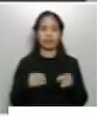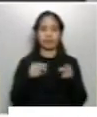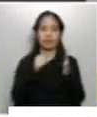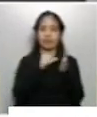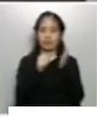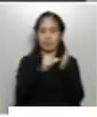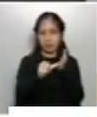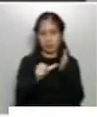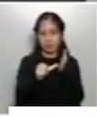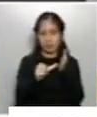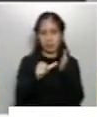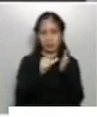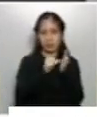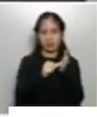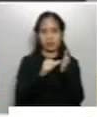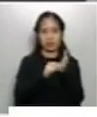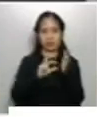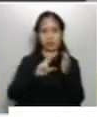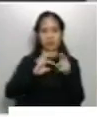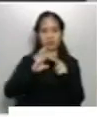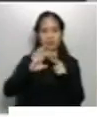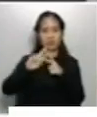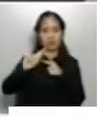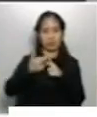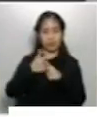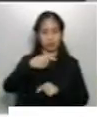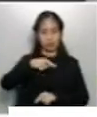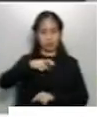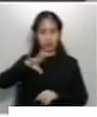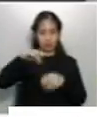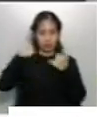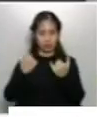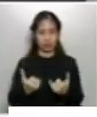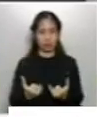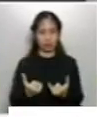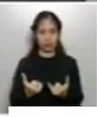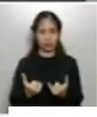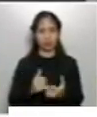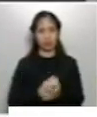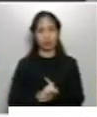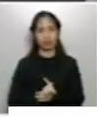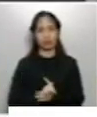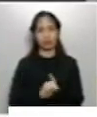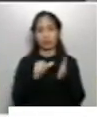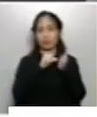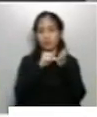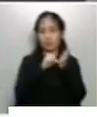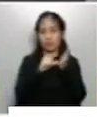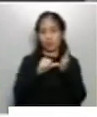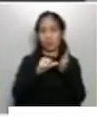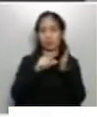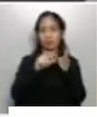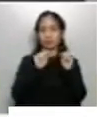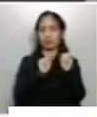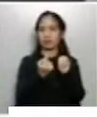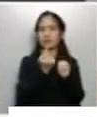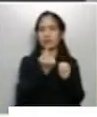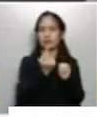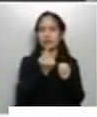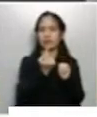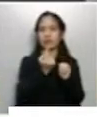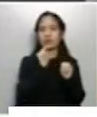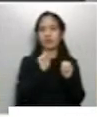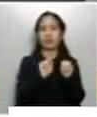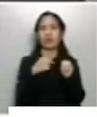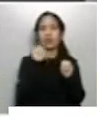ไขร่างพระราชบัญญัติฉบับนี้แก้อยู่มาตราเดียวคือมาตร